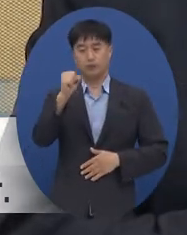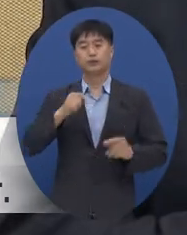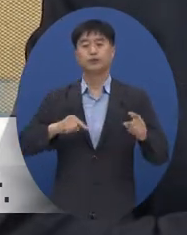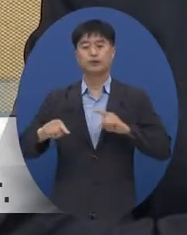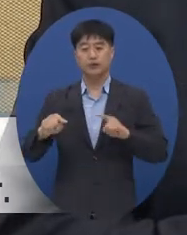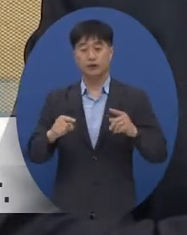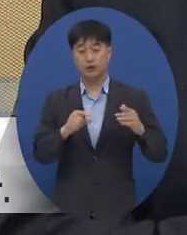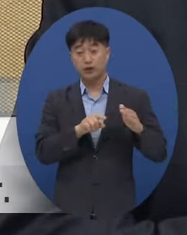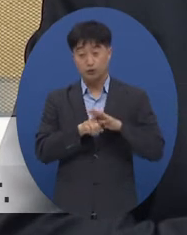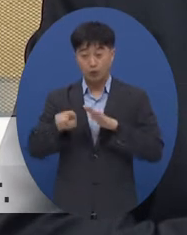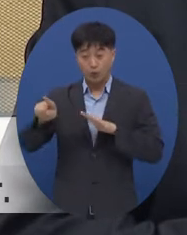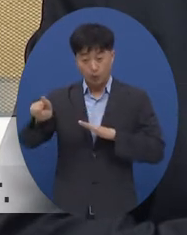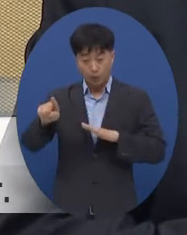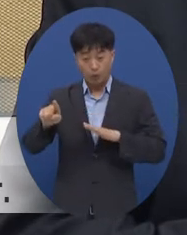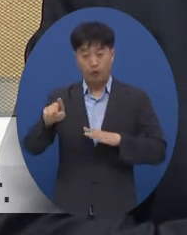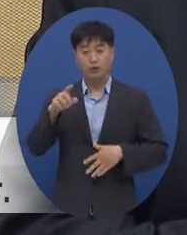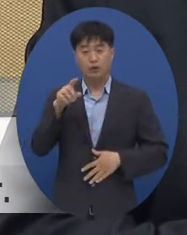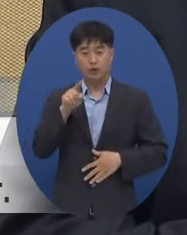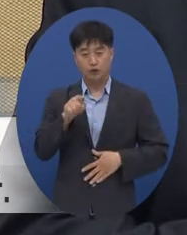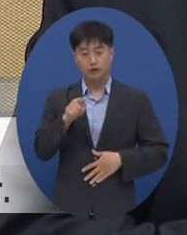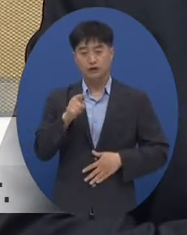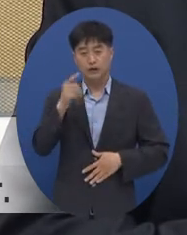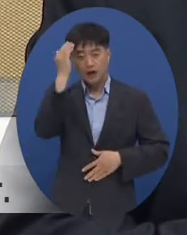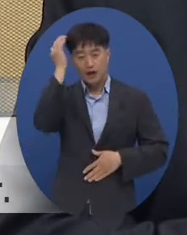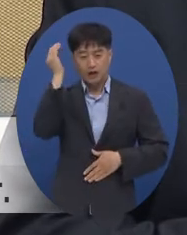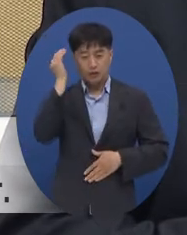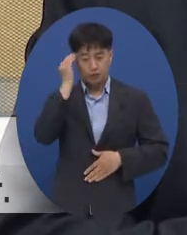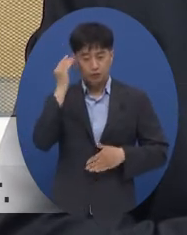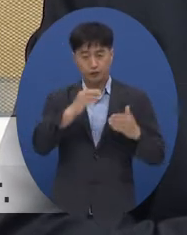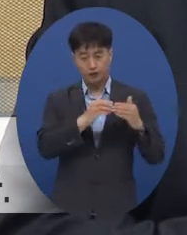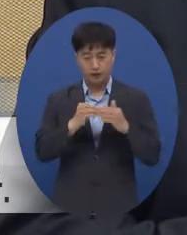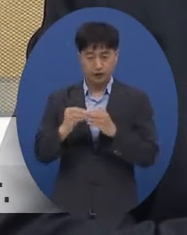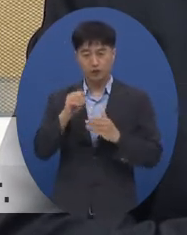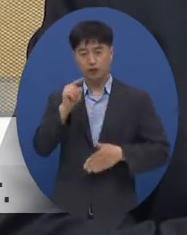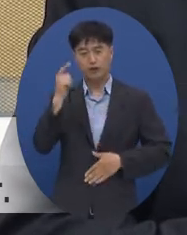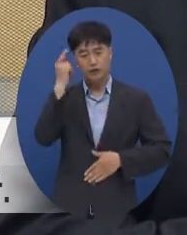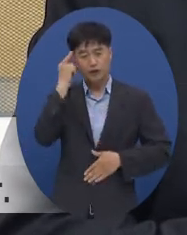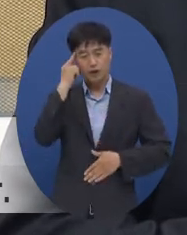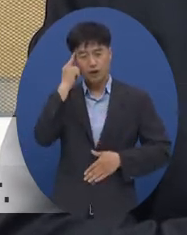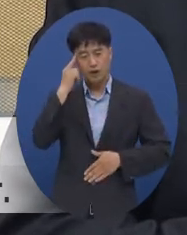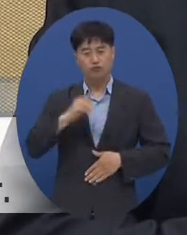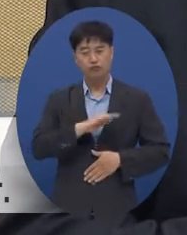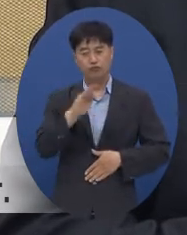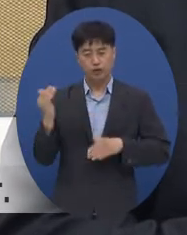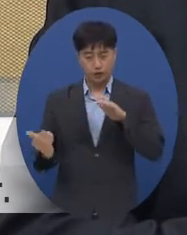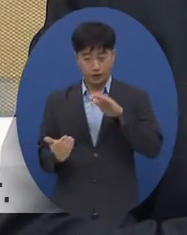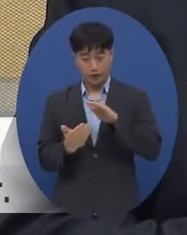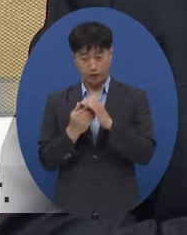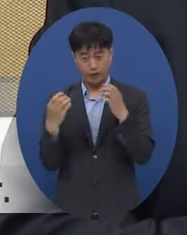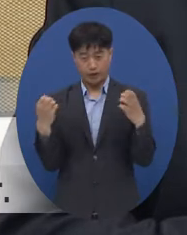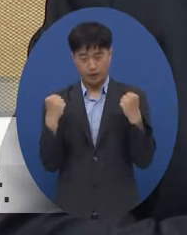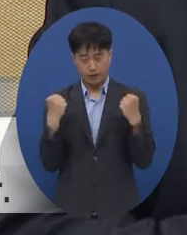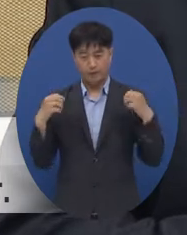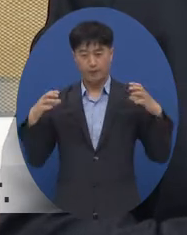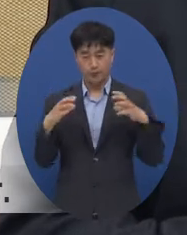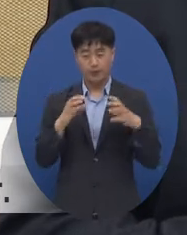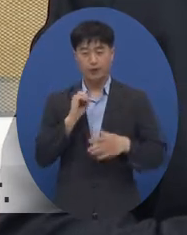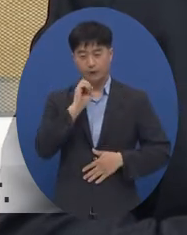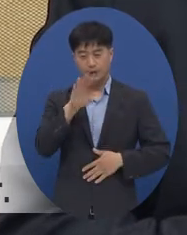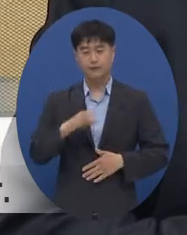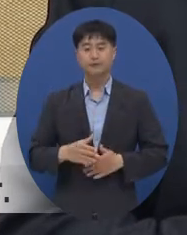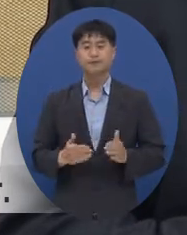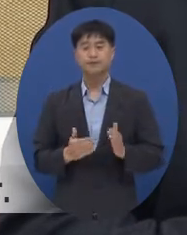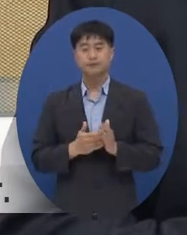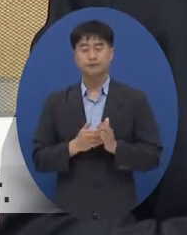삶의 질을 높이는 그런 좋은 정책들을 선도하는 것이 대한민국을 리드하는 것이다. 그렇게 생각하고